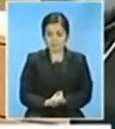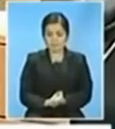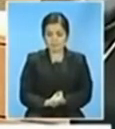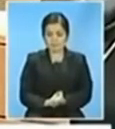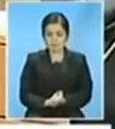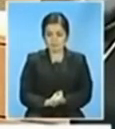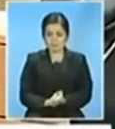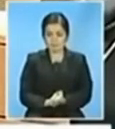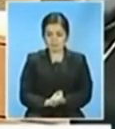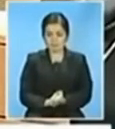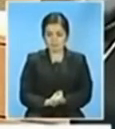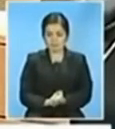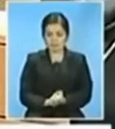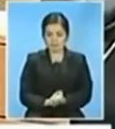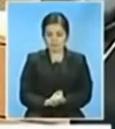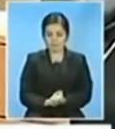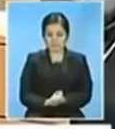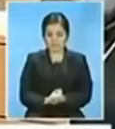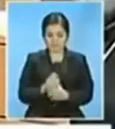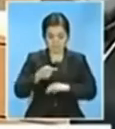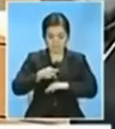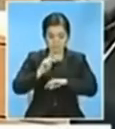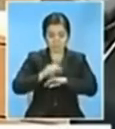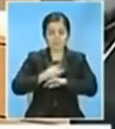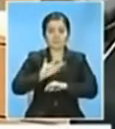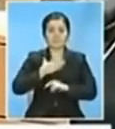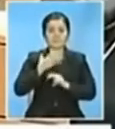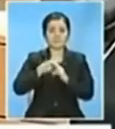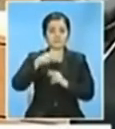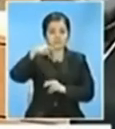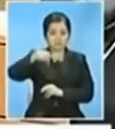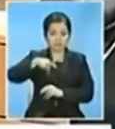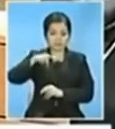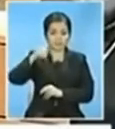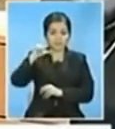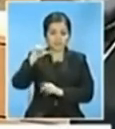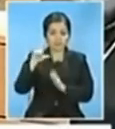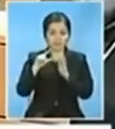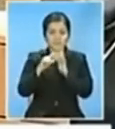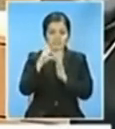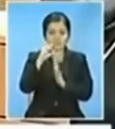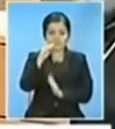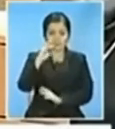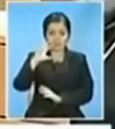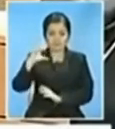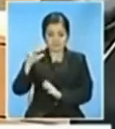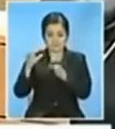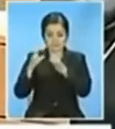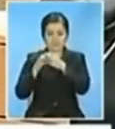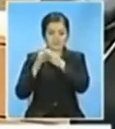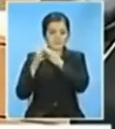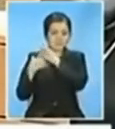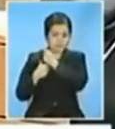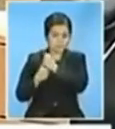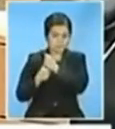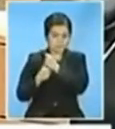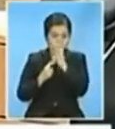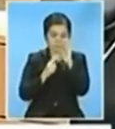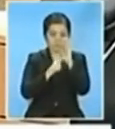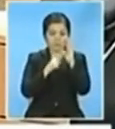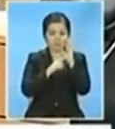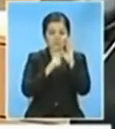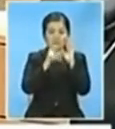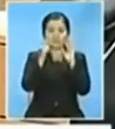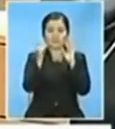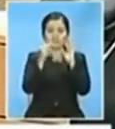ท่านประธานที่เคารพครับผมกุลเดชพัวพัฒนกุลสมาชิกสภาผู้แทนราษฎรพรรคประชาธิปัตย์จากจังหวัดอุทัยธานีนะครับผมขอ